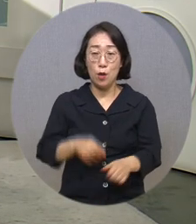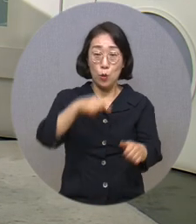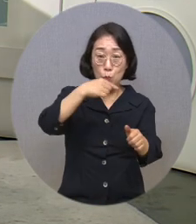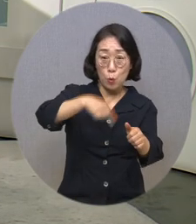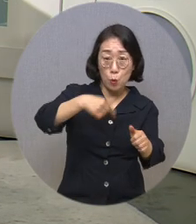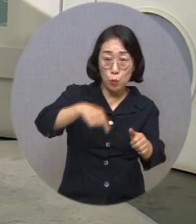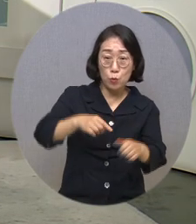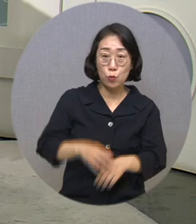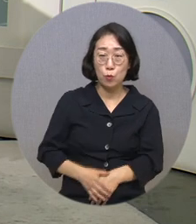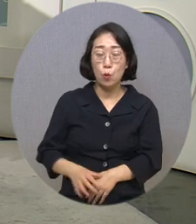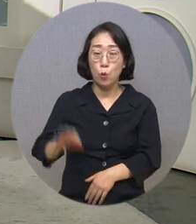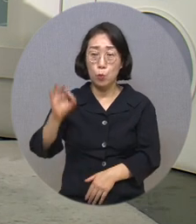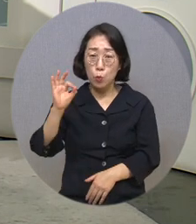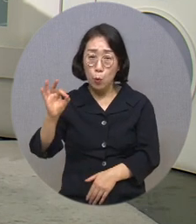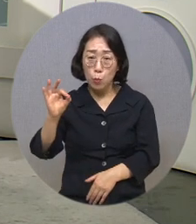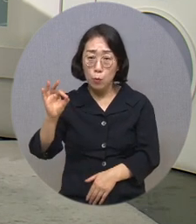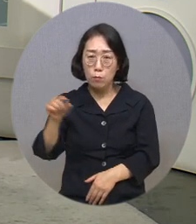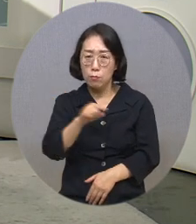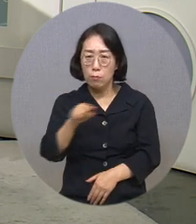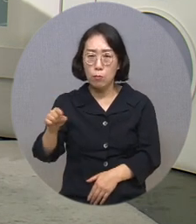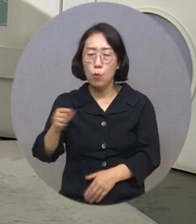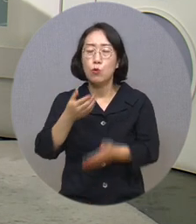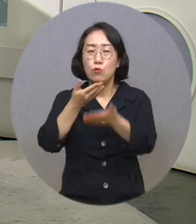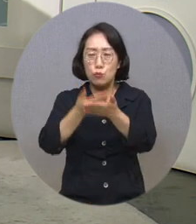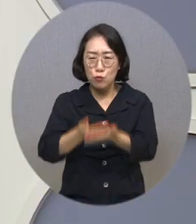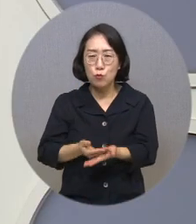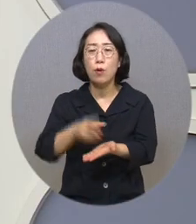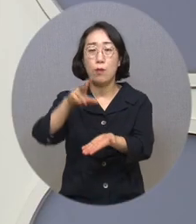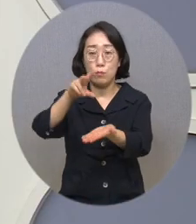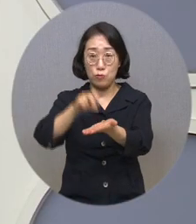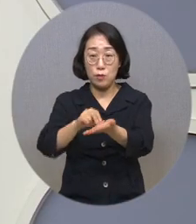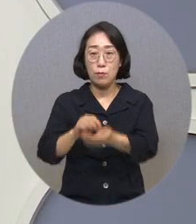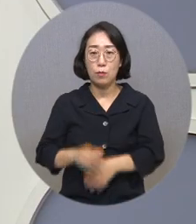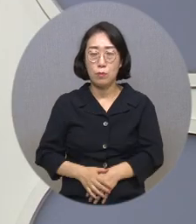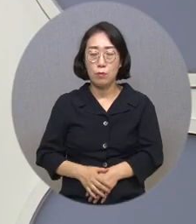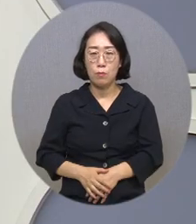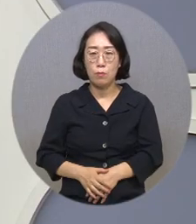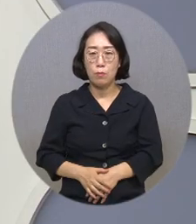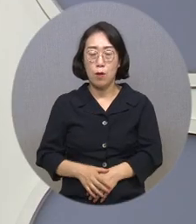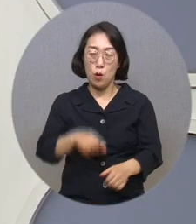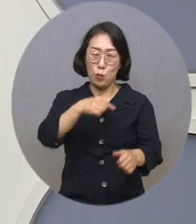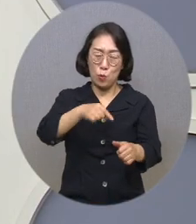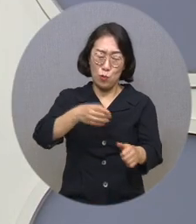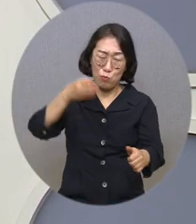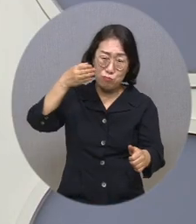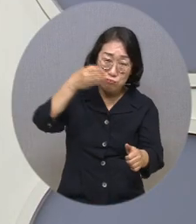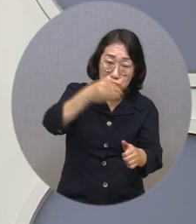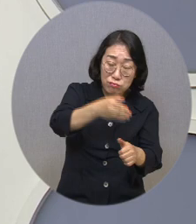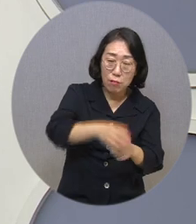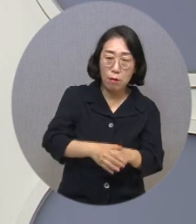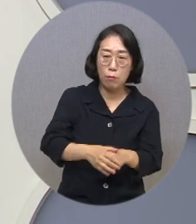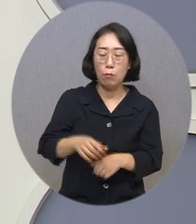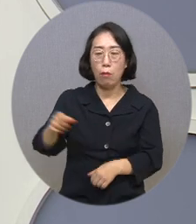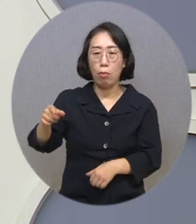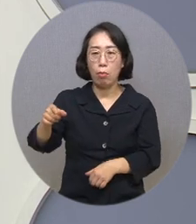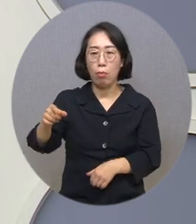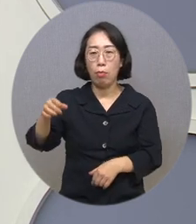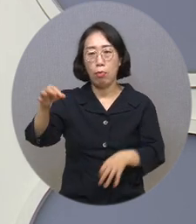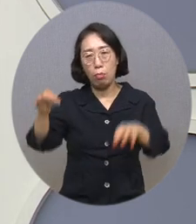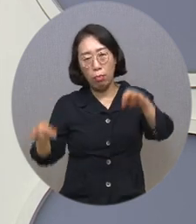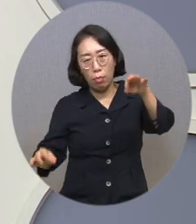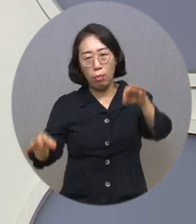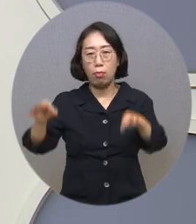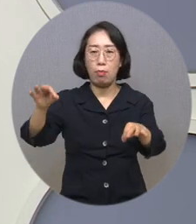재정은 어떻게 보면 상당히 밀접히 관련도 있으면서 또 이게 한쪽만 치중하다 보면 또 한쪽이 소홀해지기 때문에